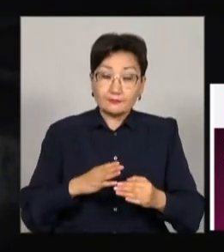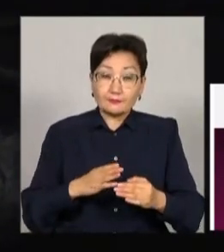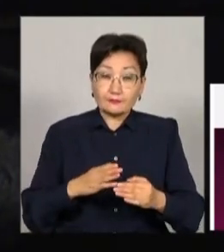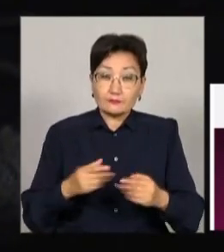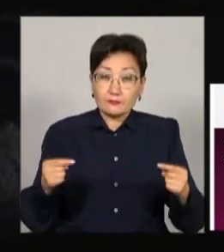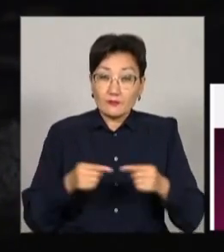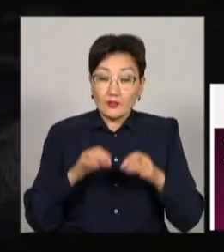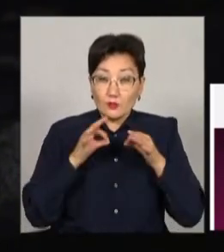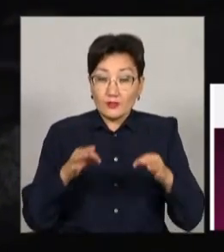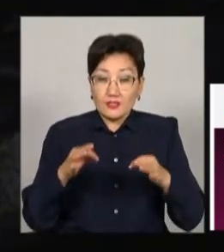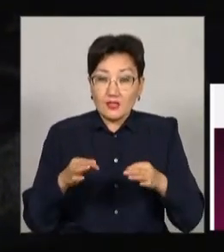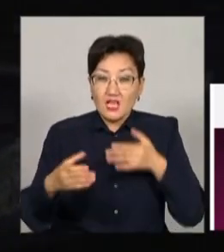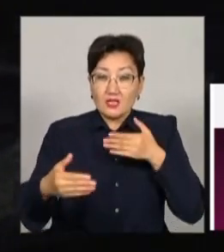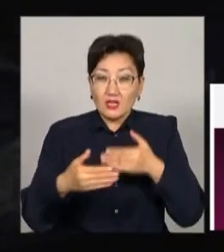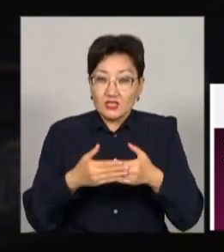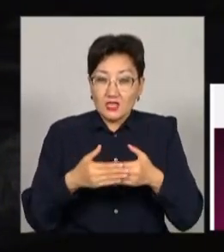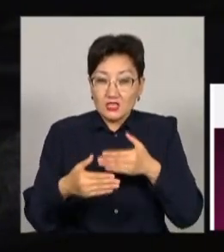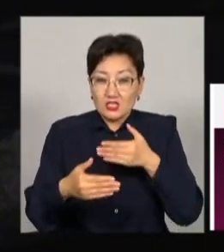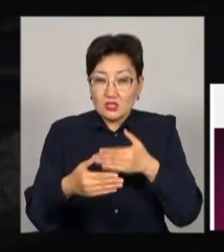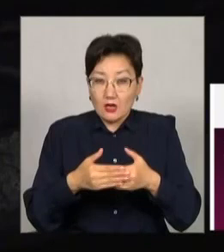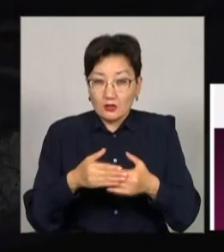Дәлірек айтқанда қасына жақындауға мүмкіндік болмады, өйткені